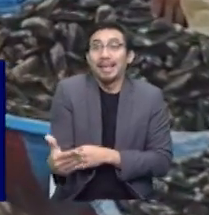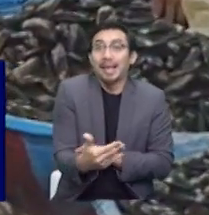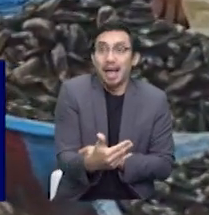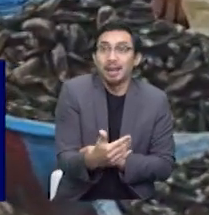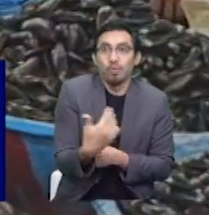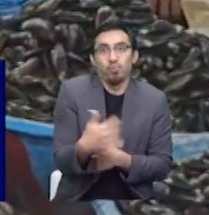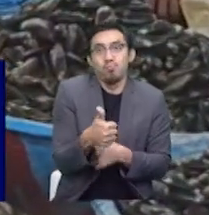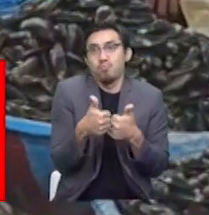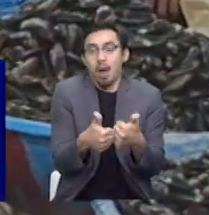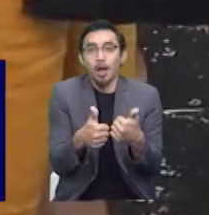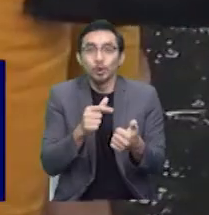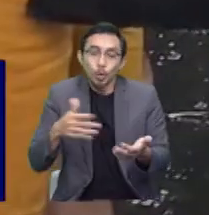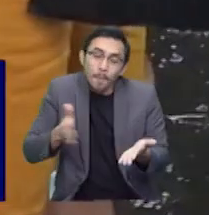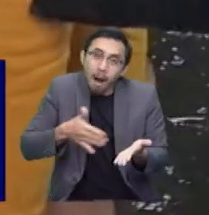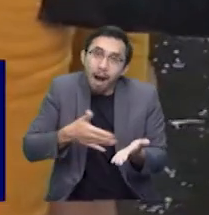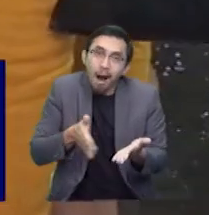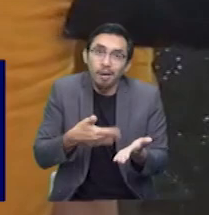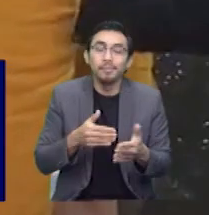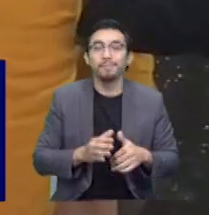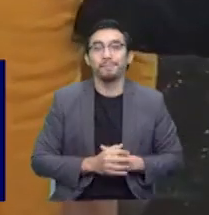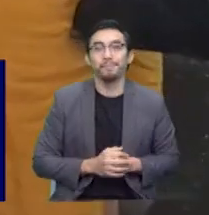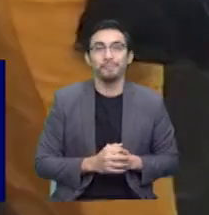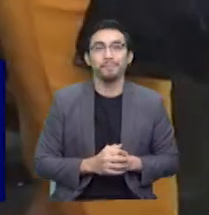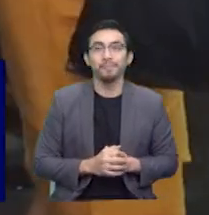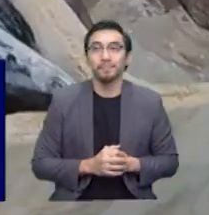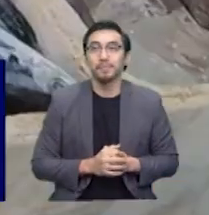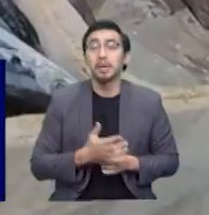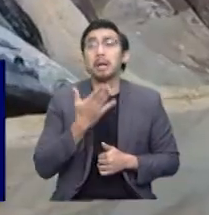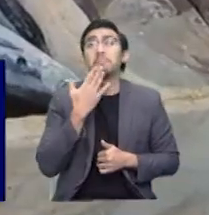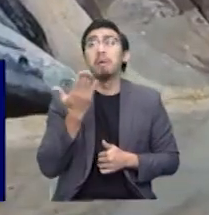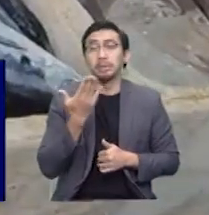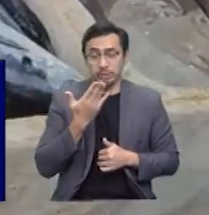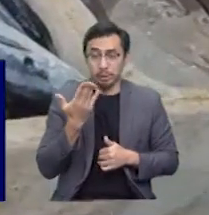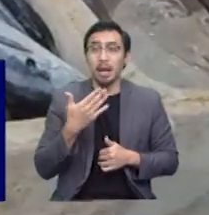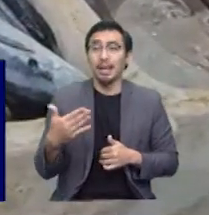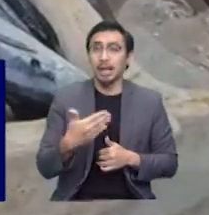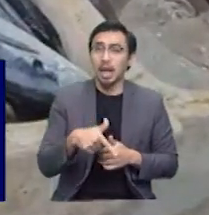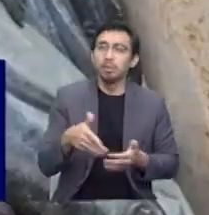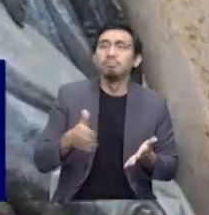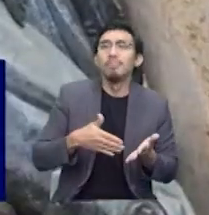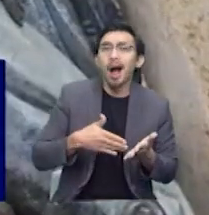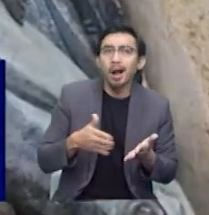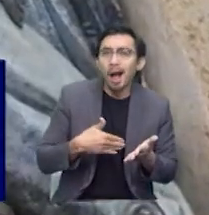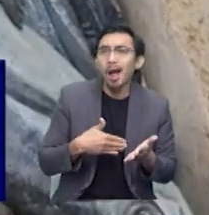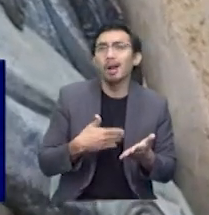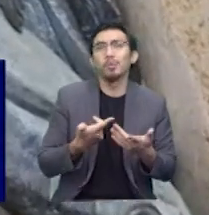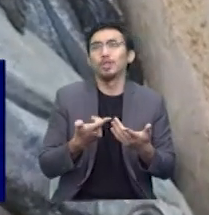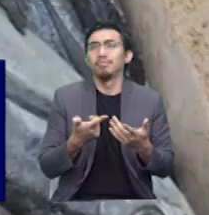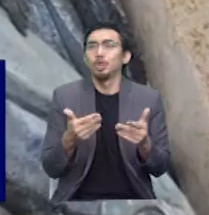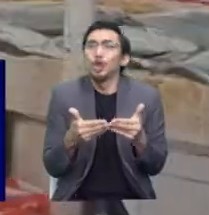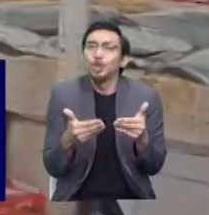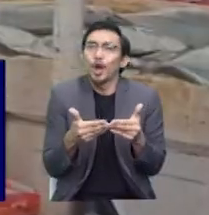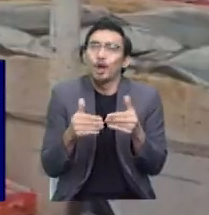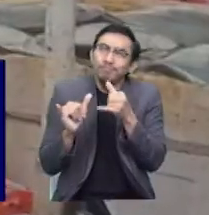ikan bakar. Menu kuliner dengan teknik masak dibakar memang begitu khas untuk menemani perayaan pergantian tahun